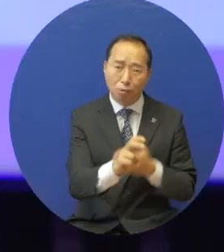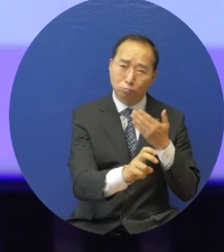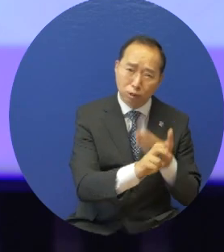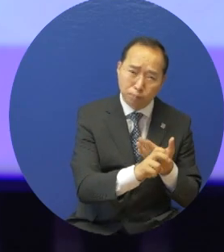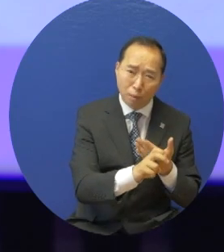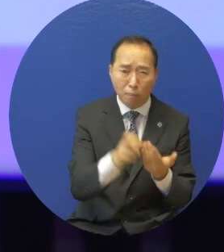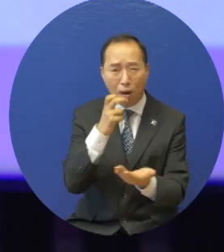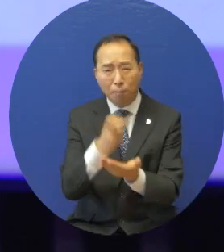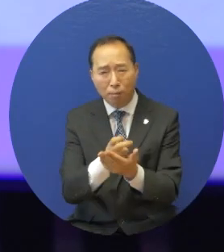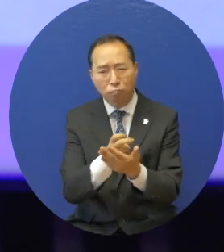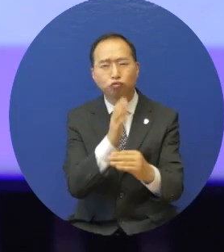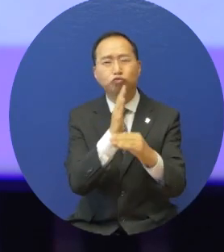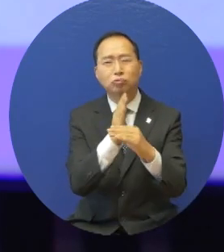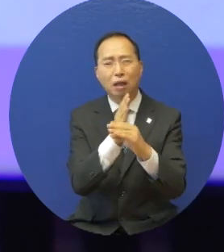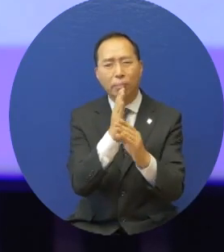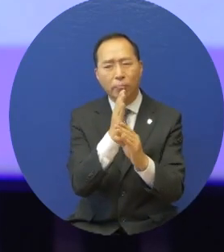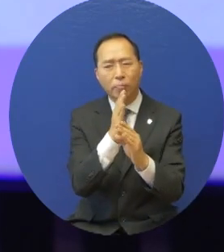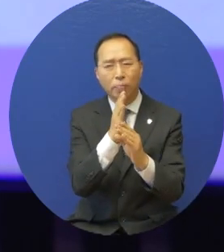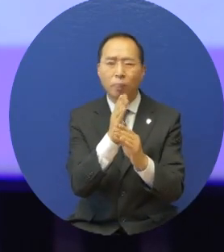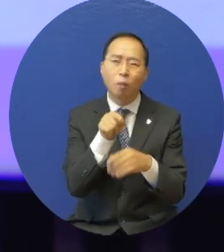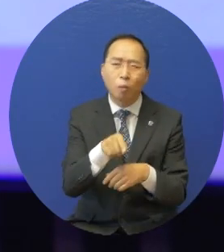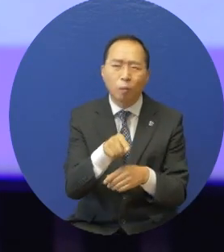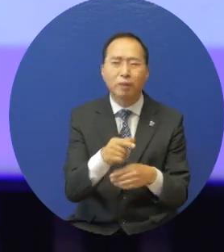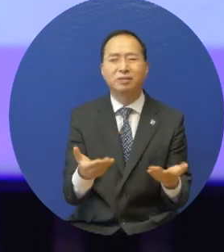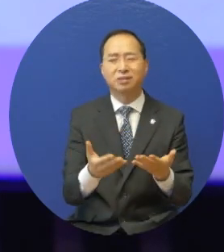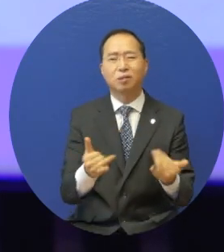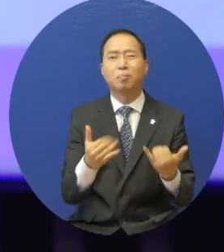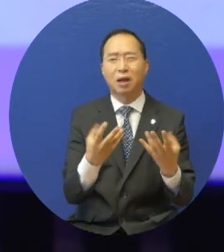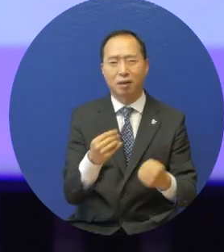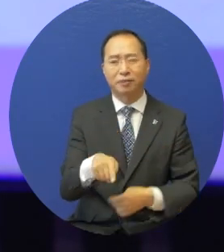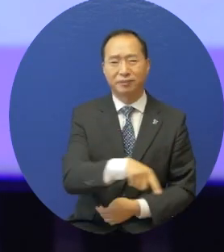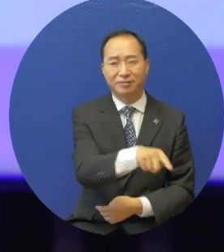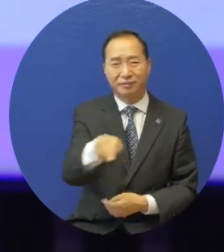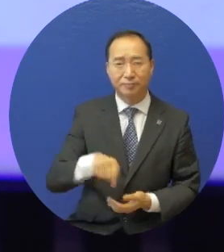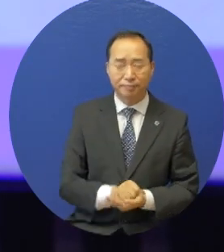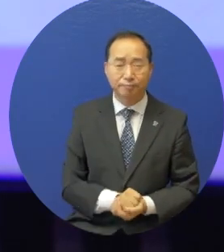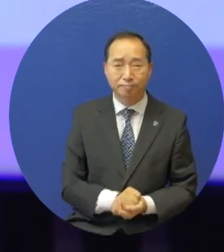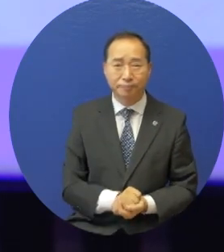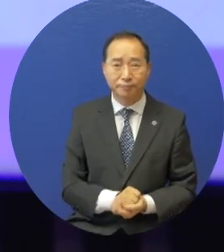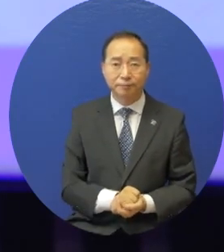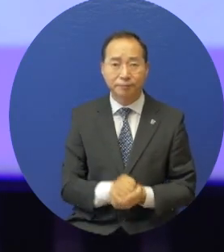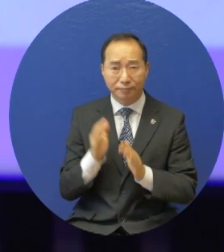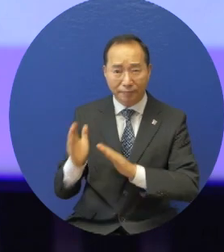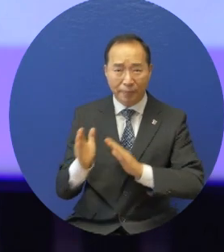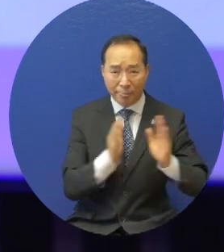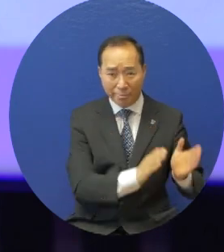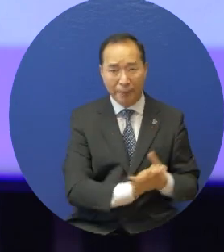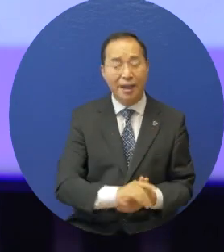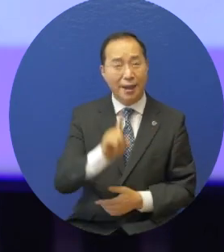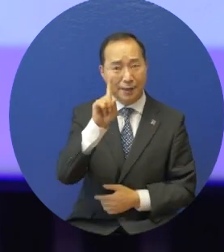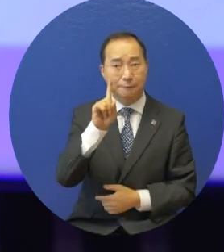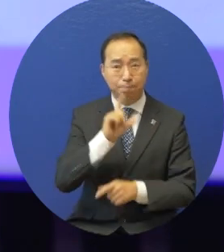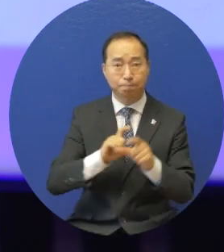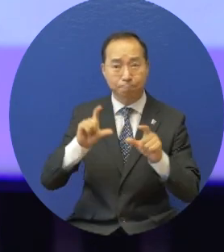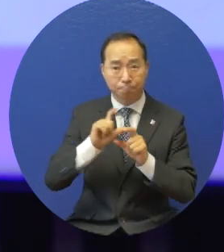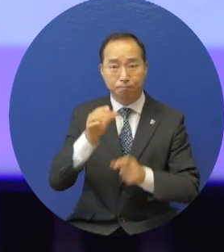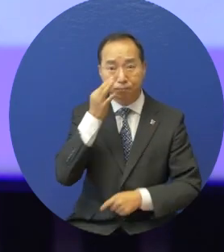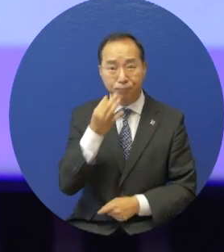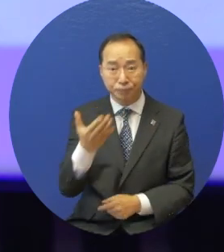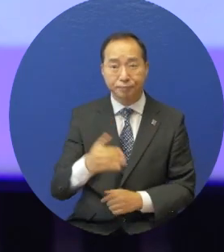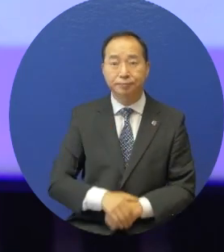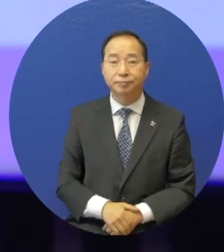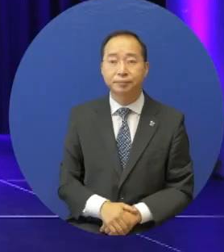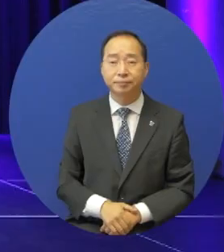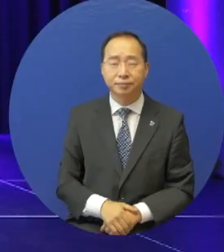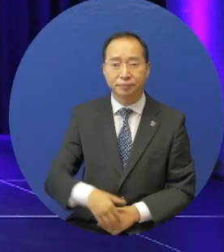그래서 이 불법과 합법 사이를 오갔던 직업들이 이런 식으로 굉장히 많아요. 그 다음에 여러분들에게 다시 하나를 소개해